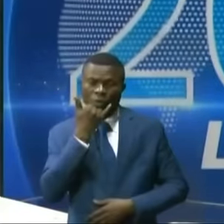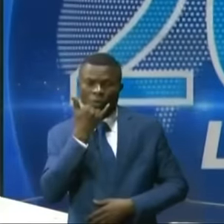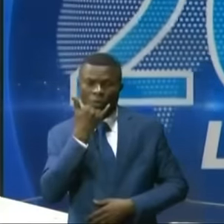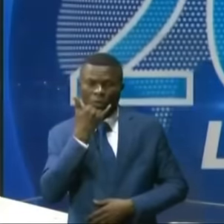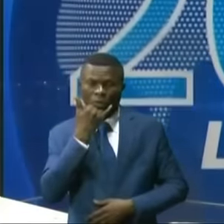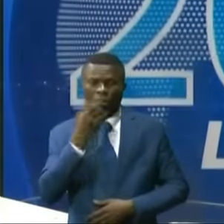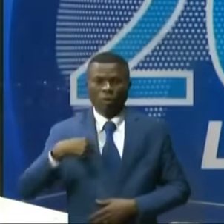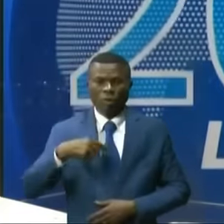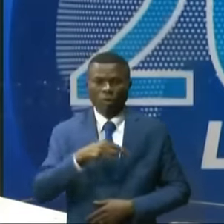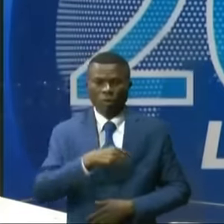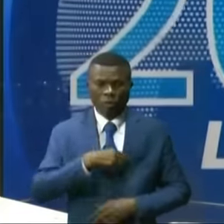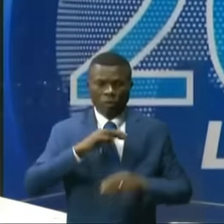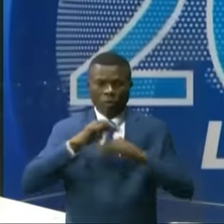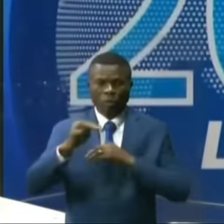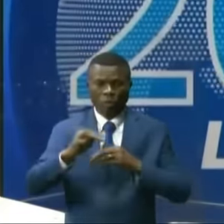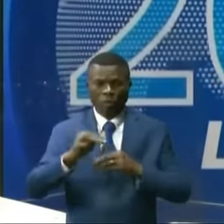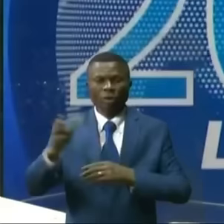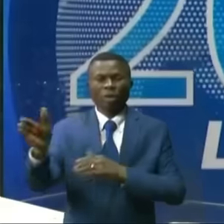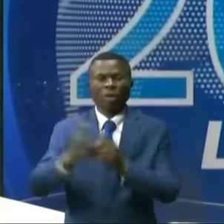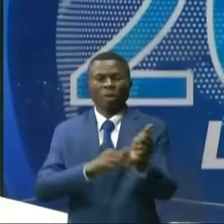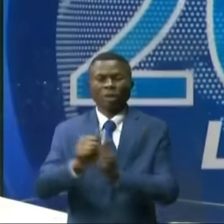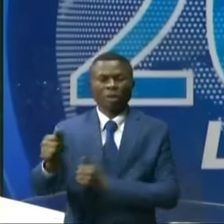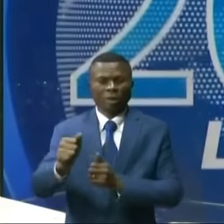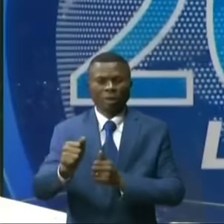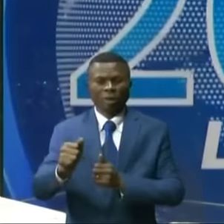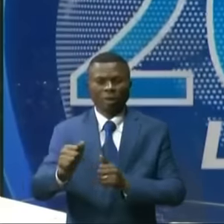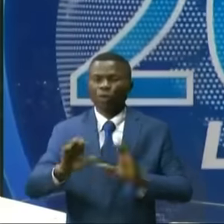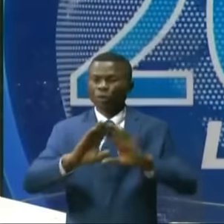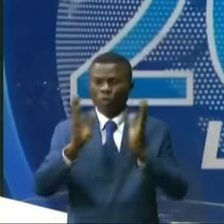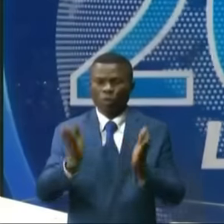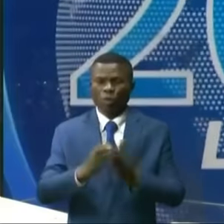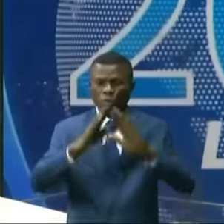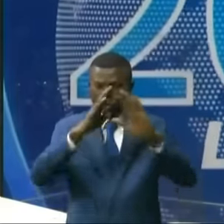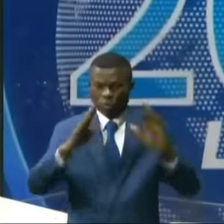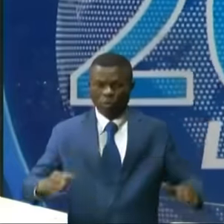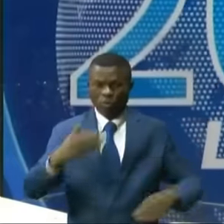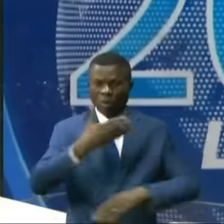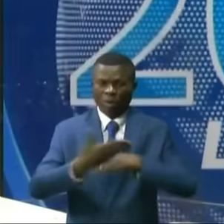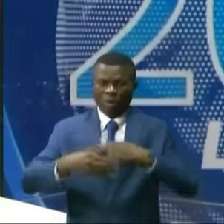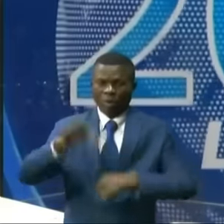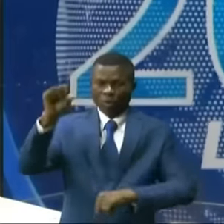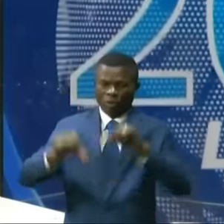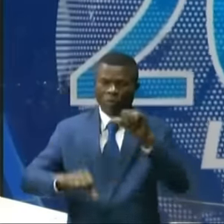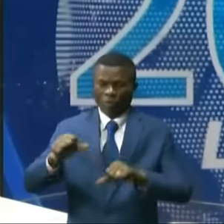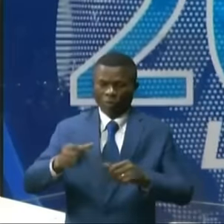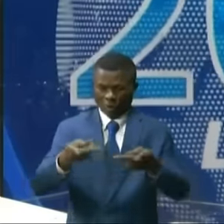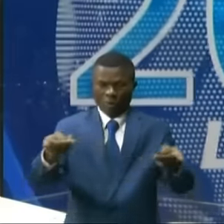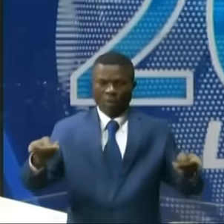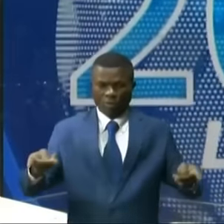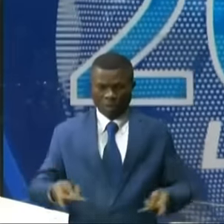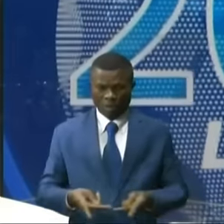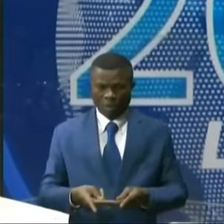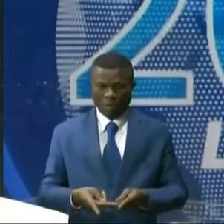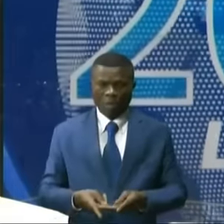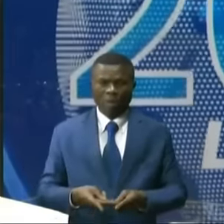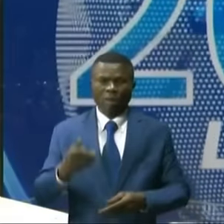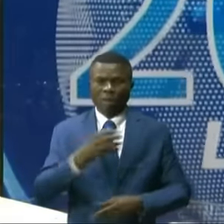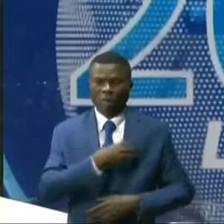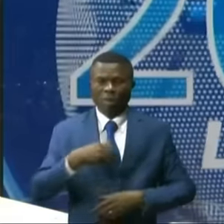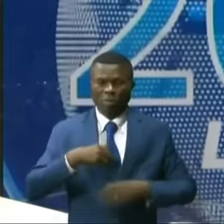nous dit ce message de démolir euh vos constructions érigé sur l'espace